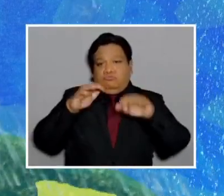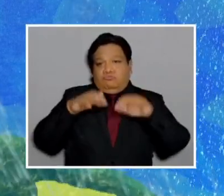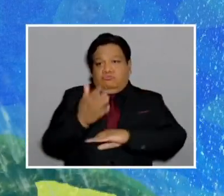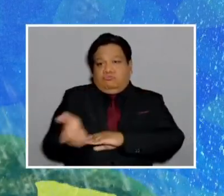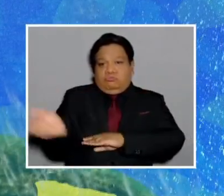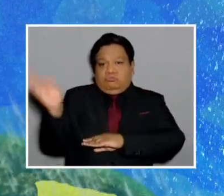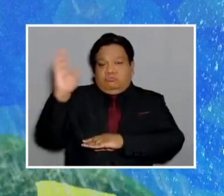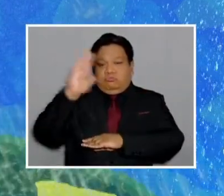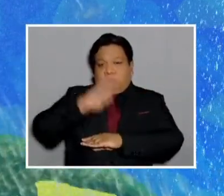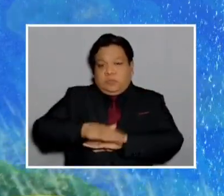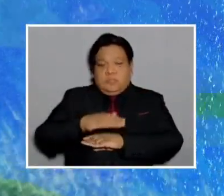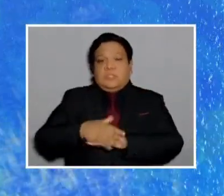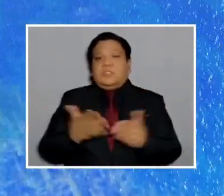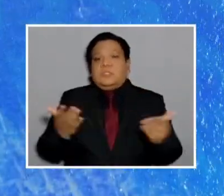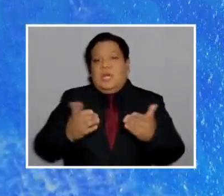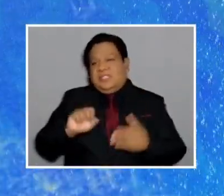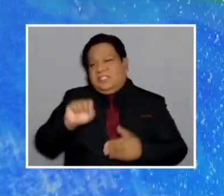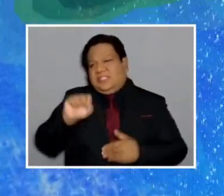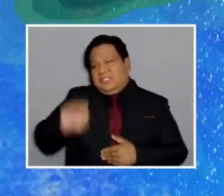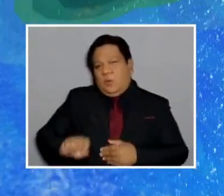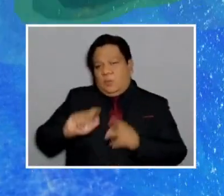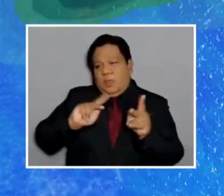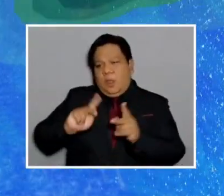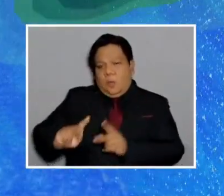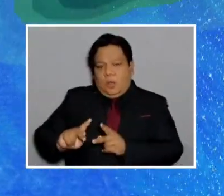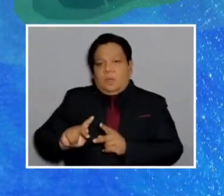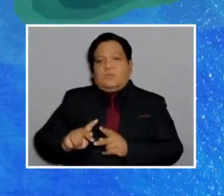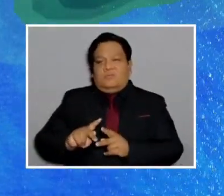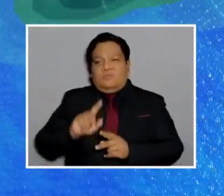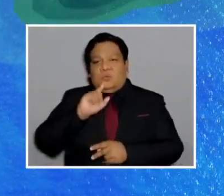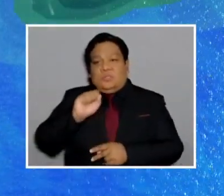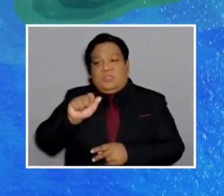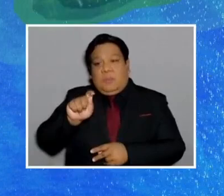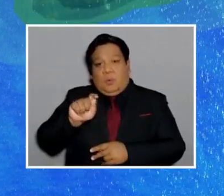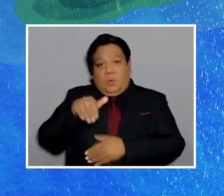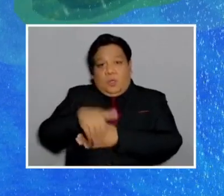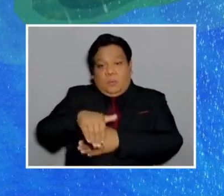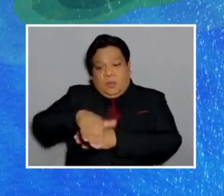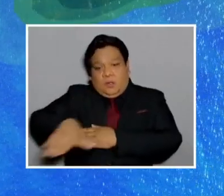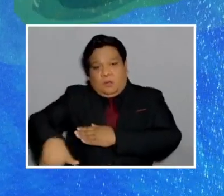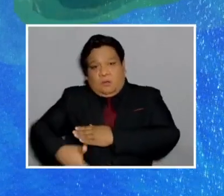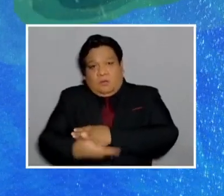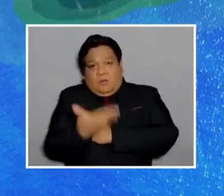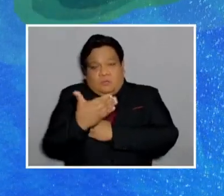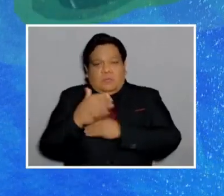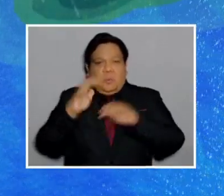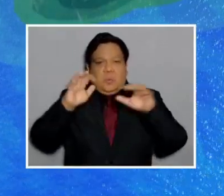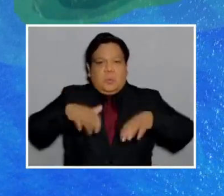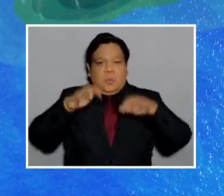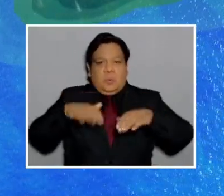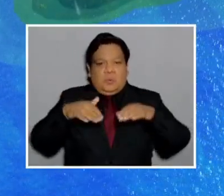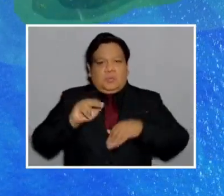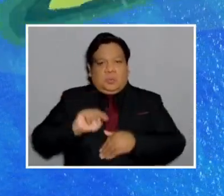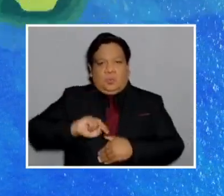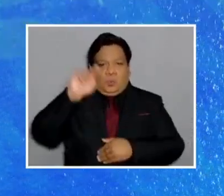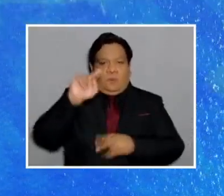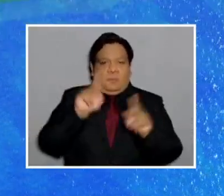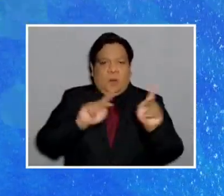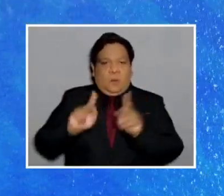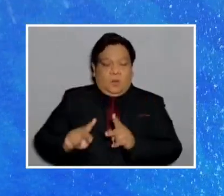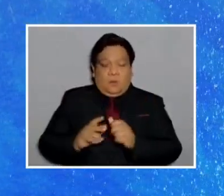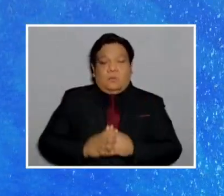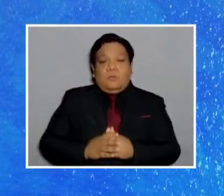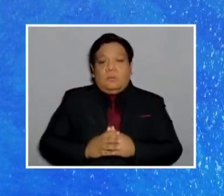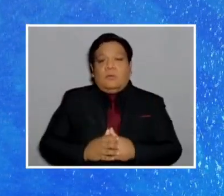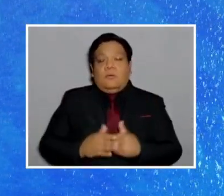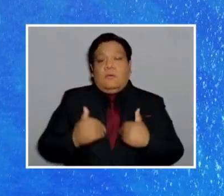probinsya at may aasahan ding ulan mula Sabado ng gabi hanggang Linggo ng umaga sa hilagang bahagi ng probinsya. Maaraw at mainit naman